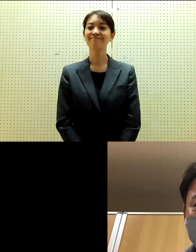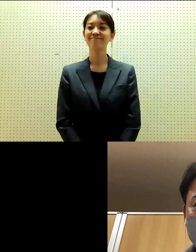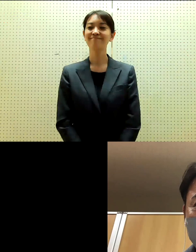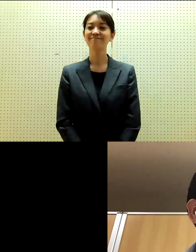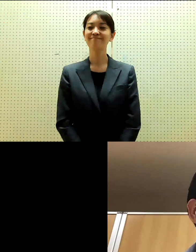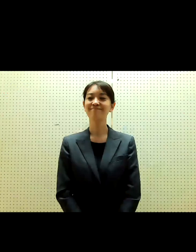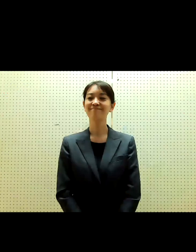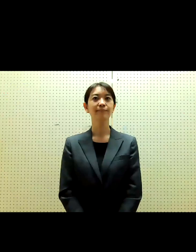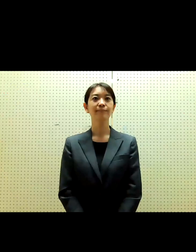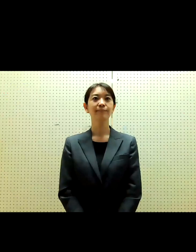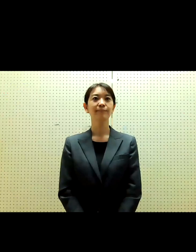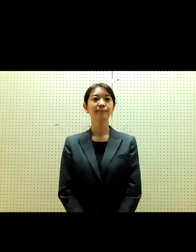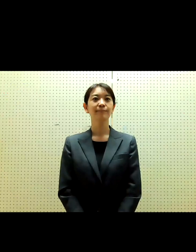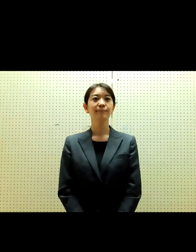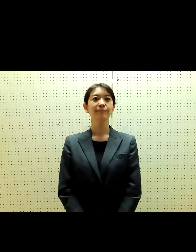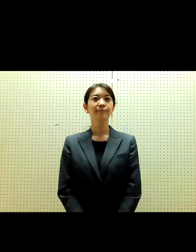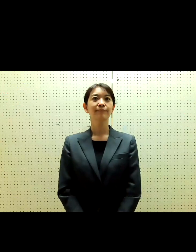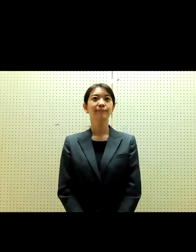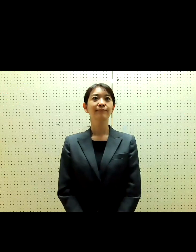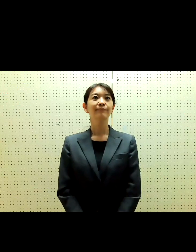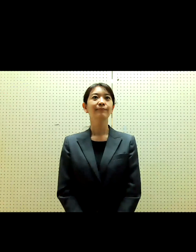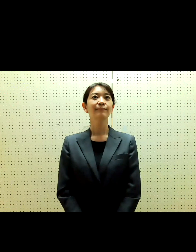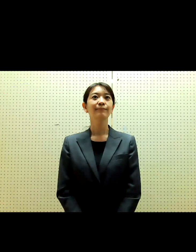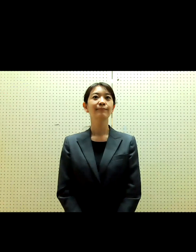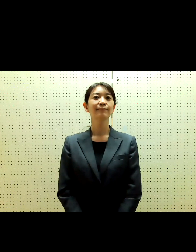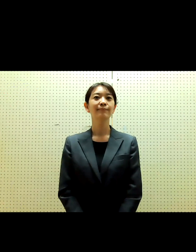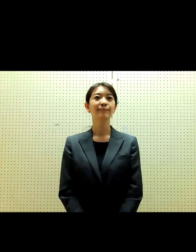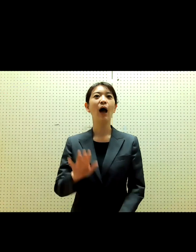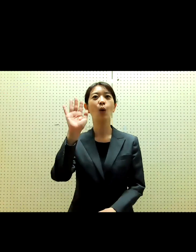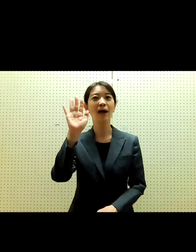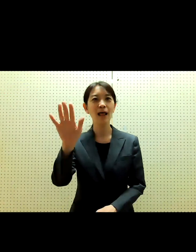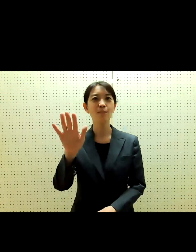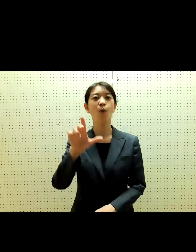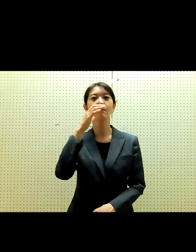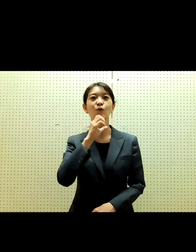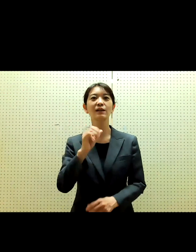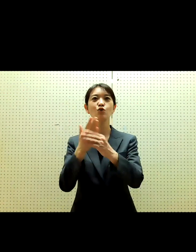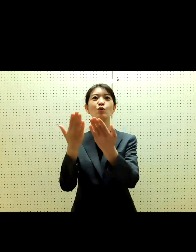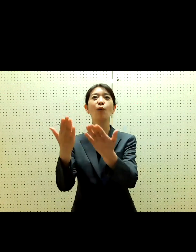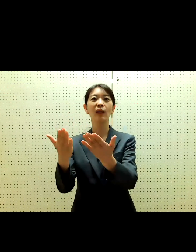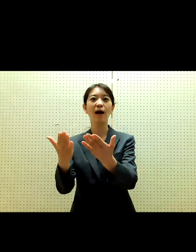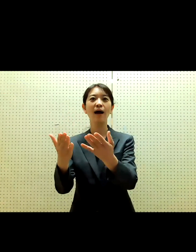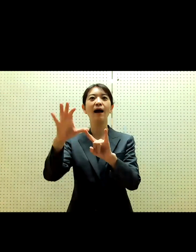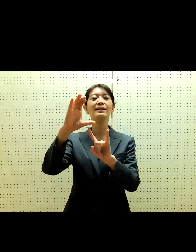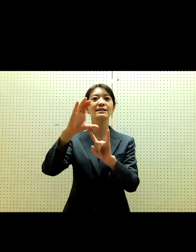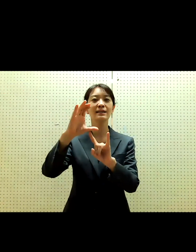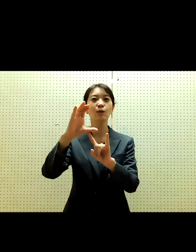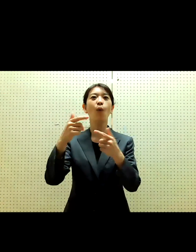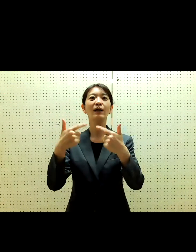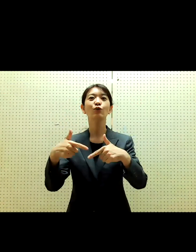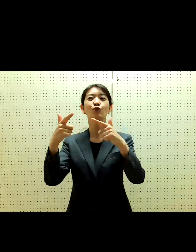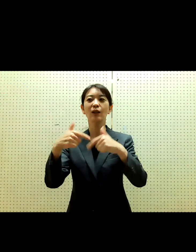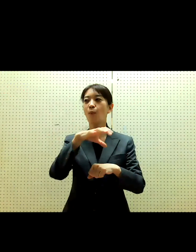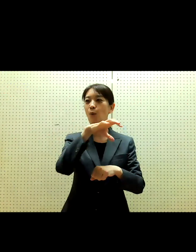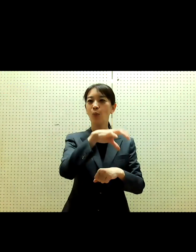はい。これからも上戸市街中学校では ICT 機器をいつでもどこでも